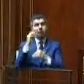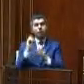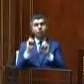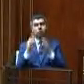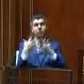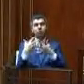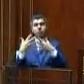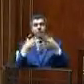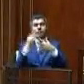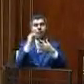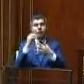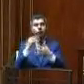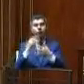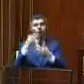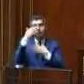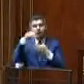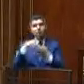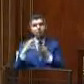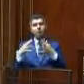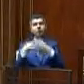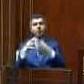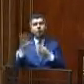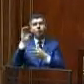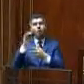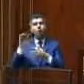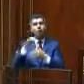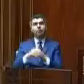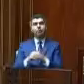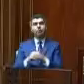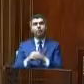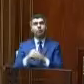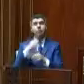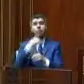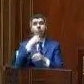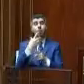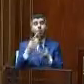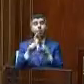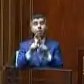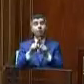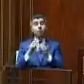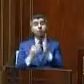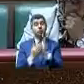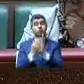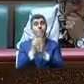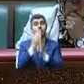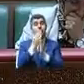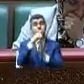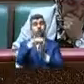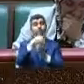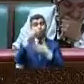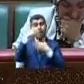يتم إنتاجها في المغرب والاتحاد الأوروبي. وفي ظل الوضع المتقدم للمغرب مع الاتحاد الأوروبي،